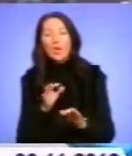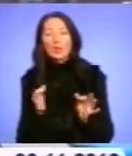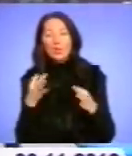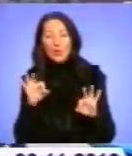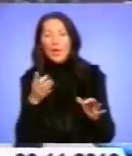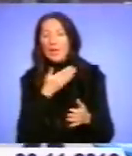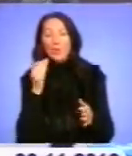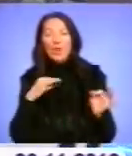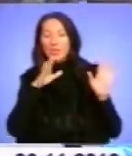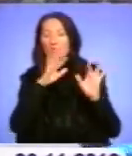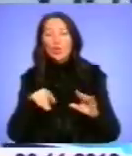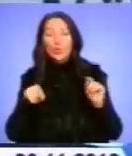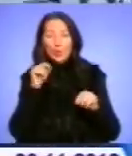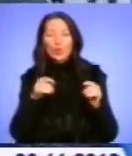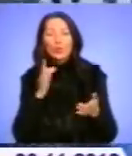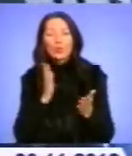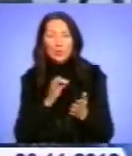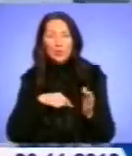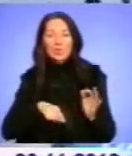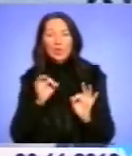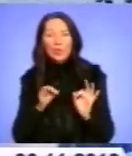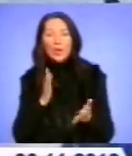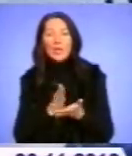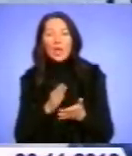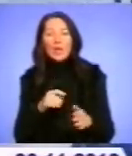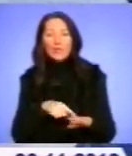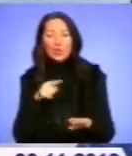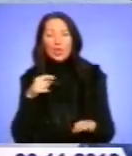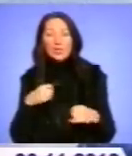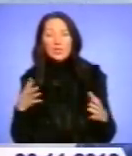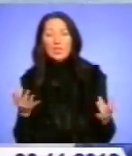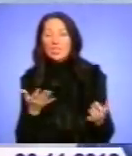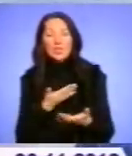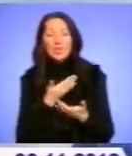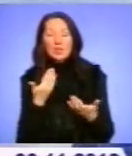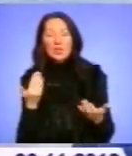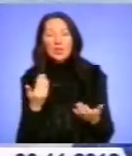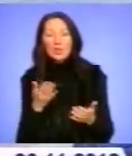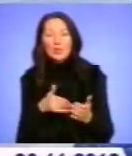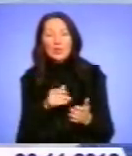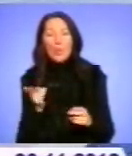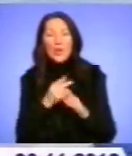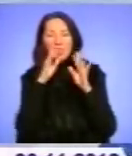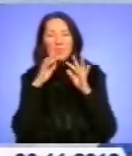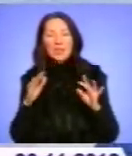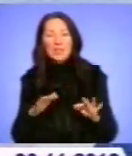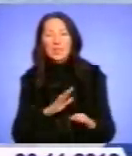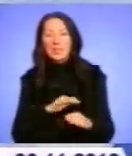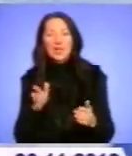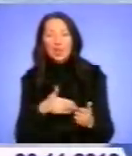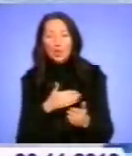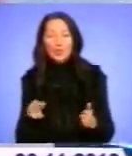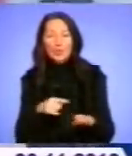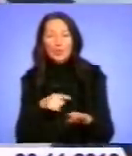нормально, все, настрій нормальний. Вже є відчуття свята? Ще не зовсім. Без ялинки, ну, не зовсім